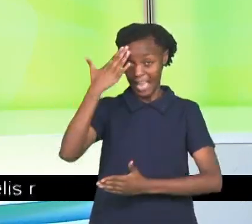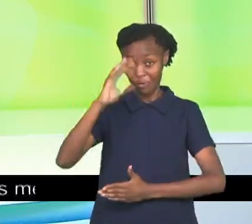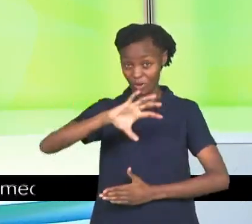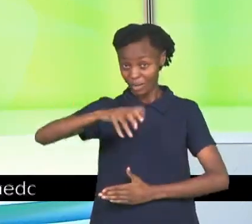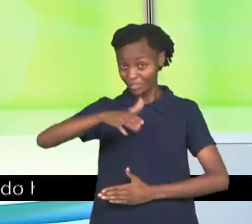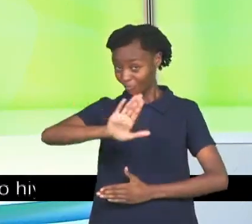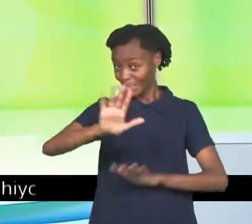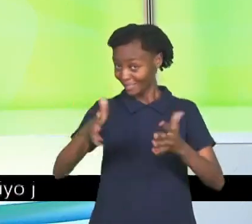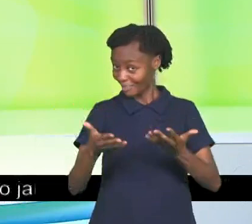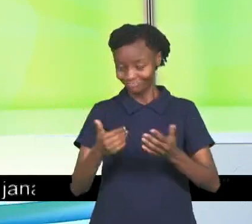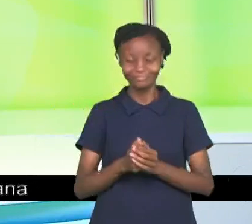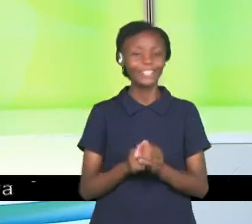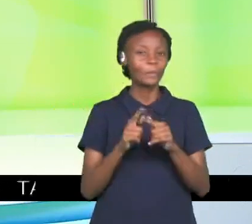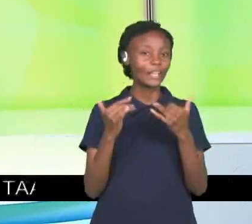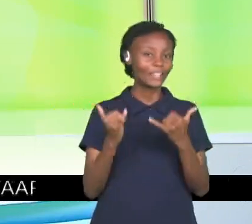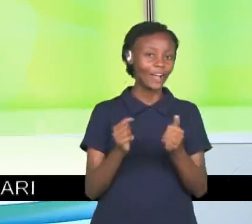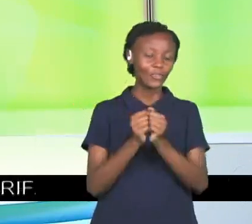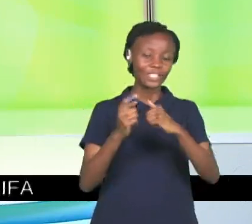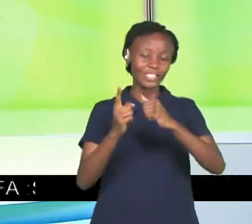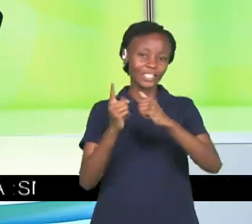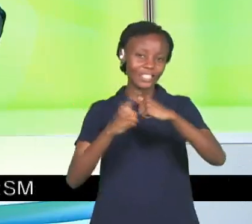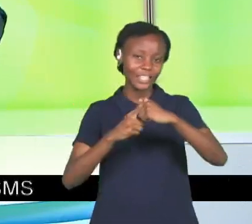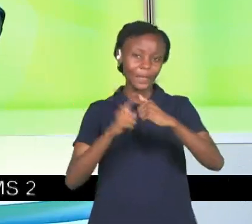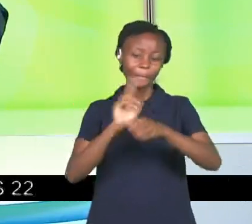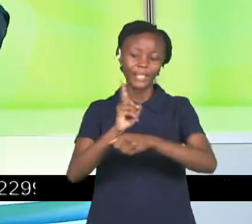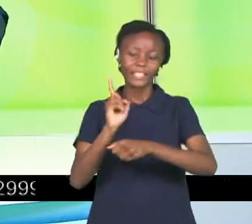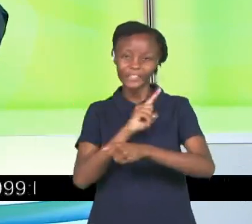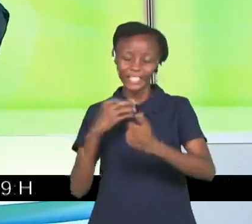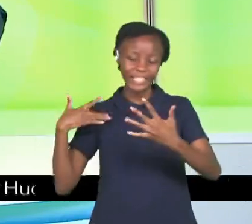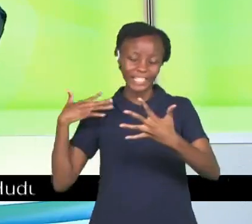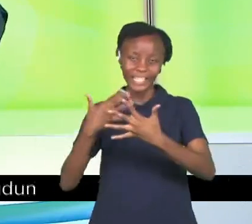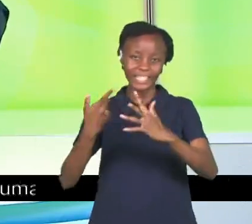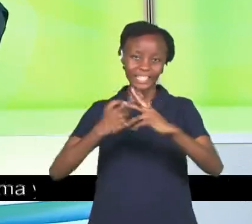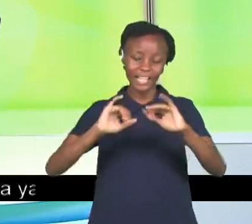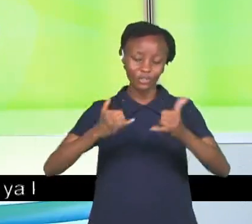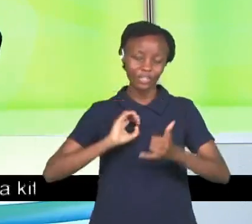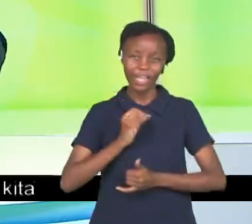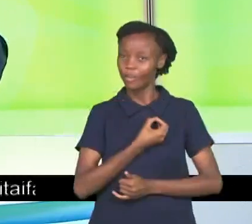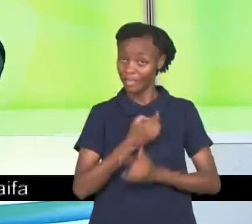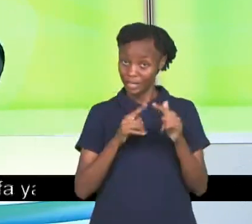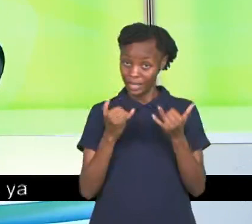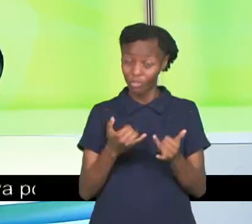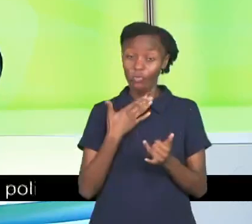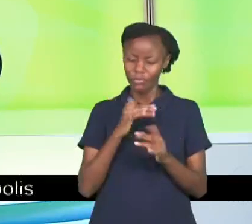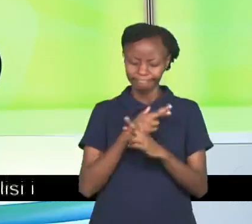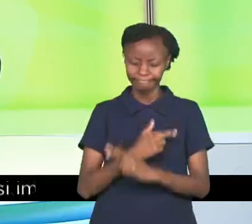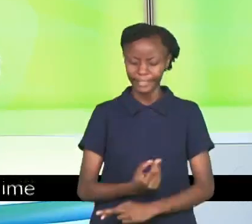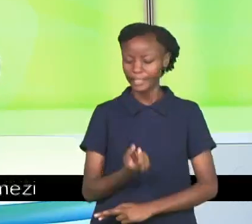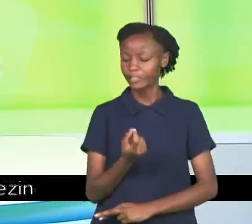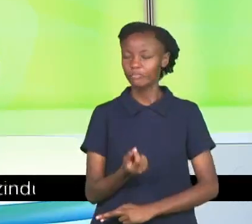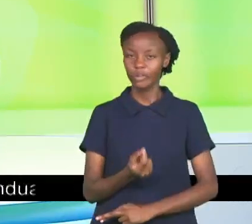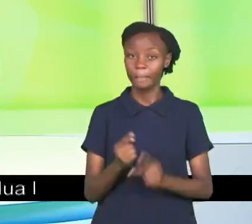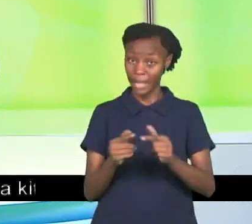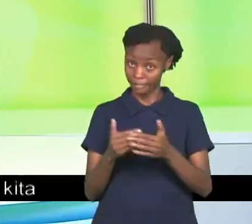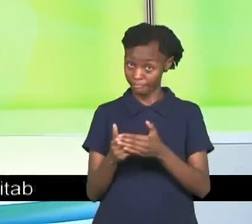gani. Mtazamaji, hadi kufikia sasa dakika 16 zimetamatika tangu tuanze matangazo ya siku ya Adhuhuri. Na kufikia hapo basi nitakuwa nachukua mapumziko mafupi tu,